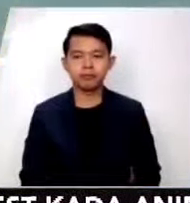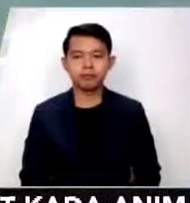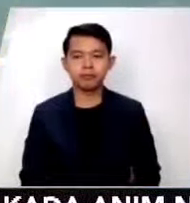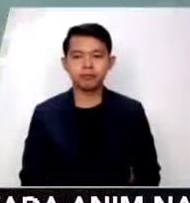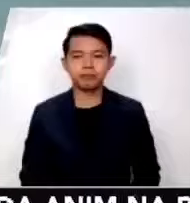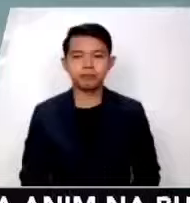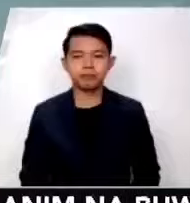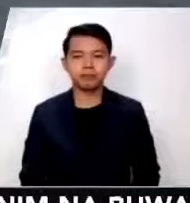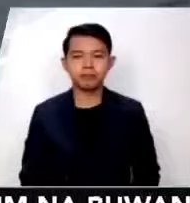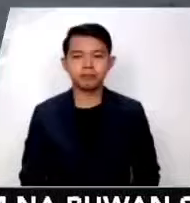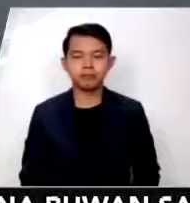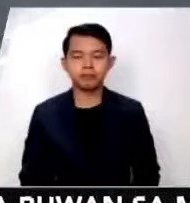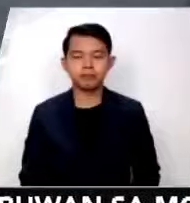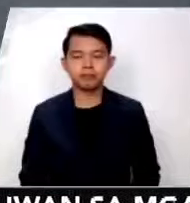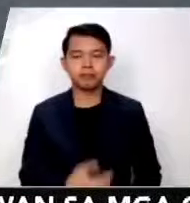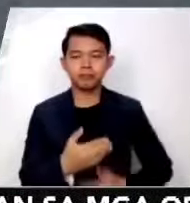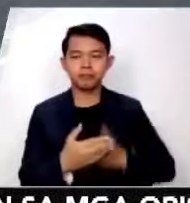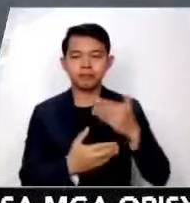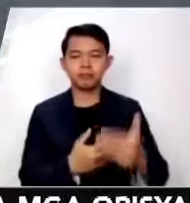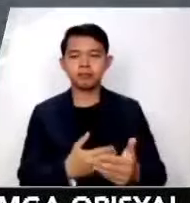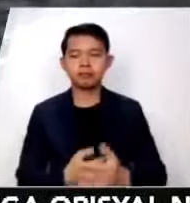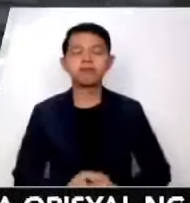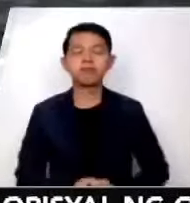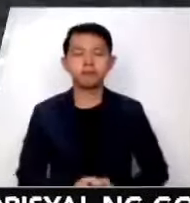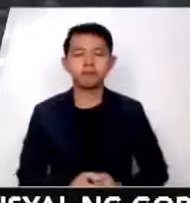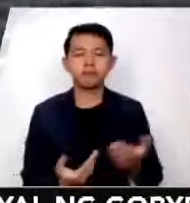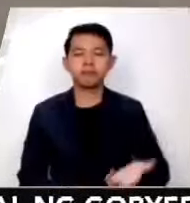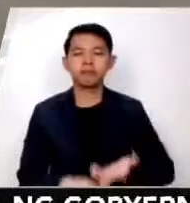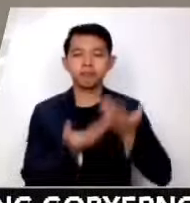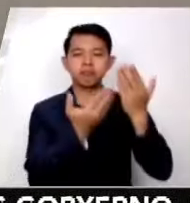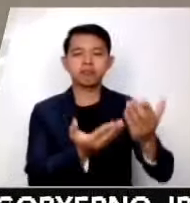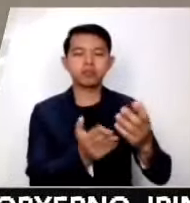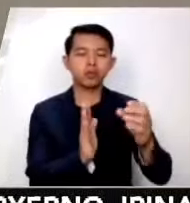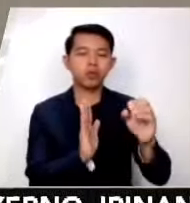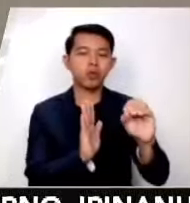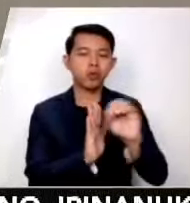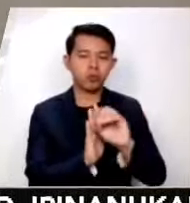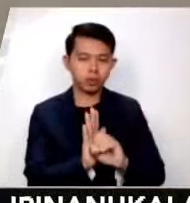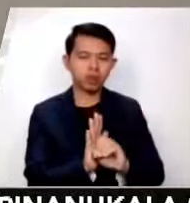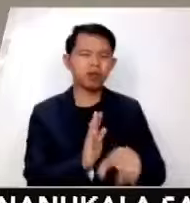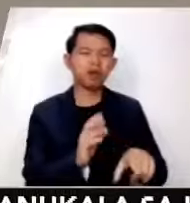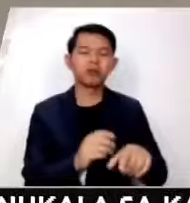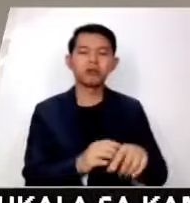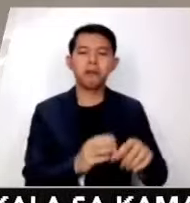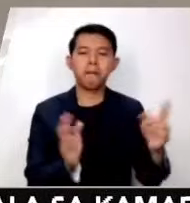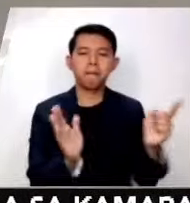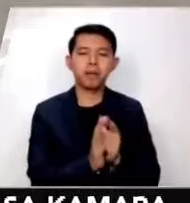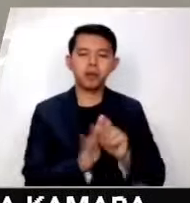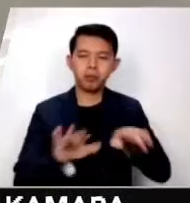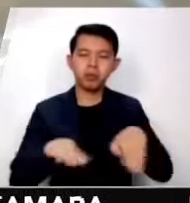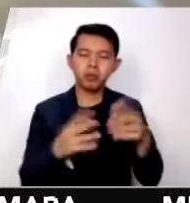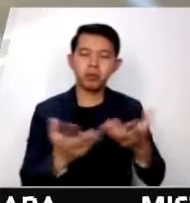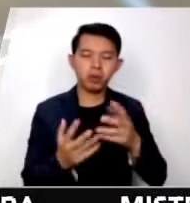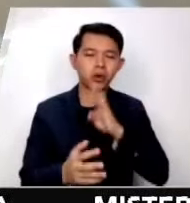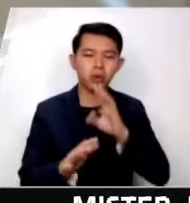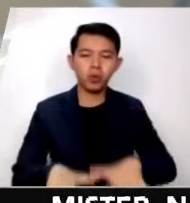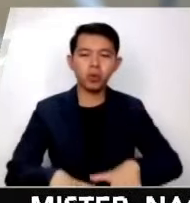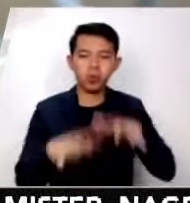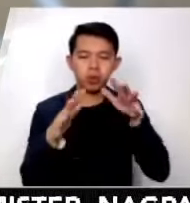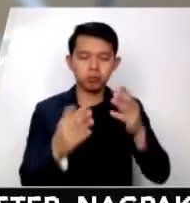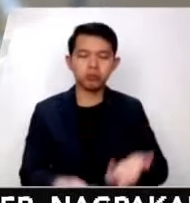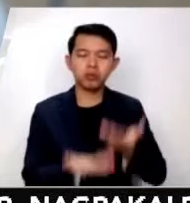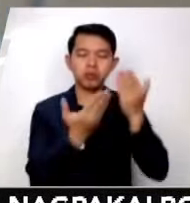Pagpasa ng ordinansang magbabawal sa paglangoy sa baha, irerekomenda ng DOH sa mga lokal na pamahalaan. Sa gitna yan